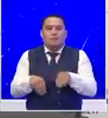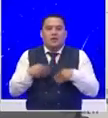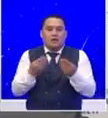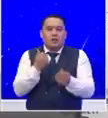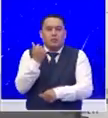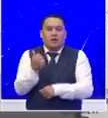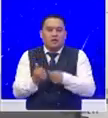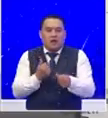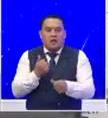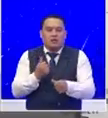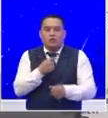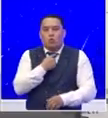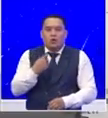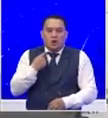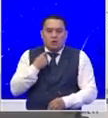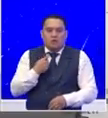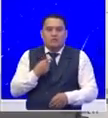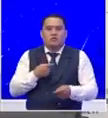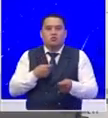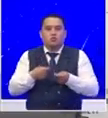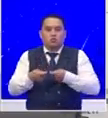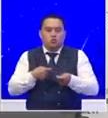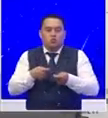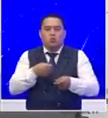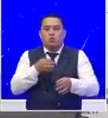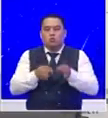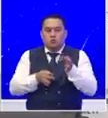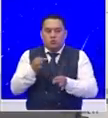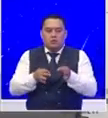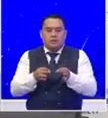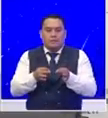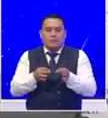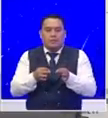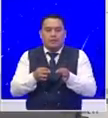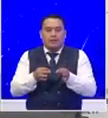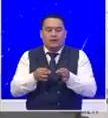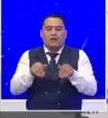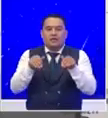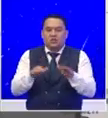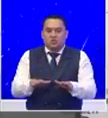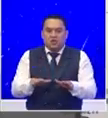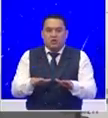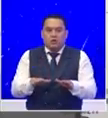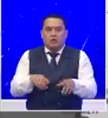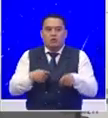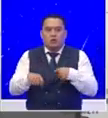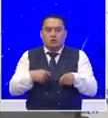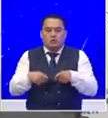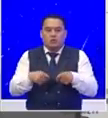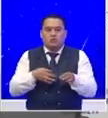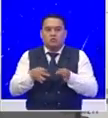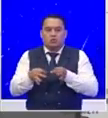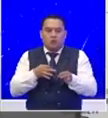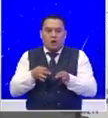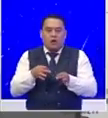материал Талдыкурганский административный суд. По решению административного суда